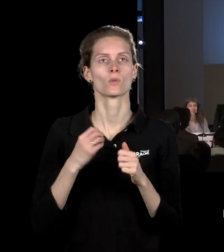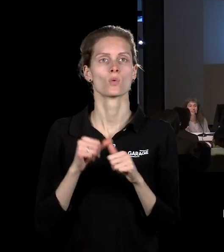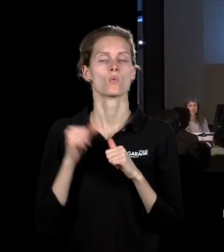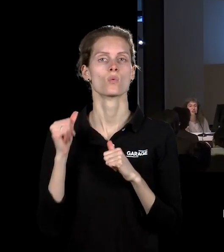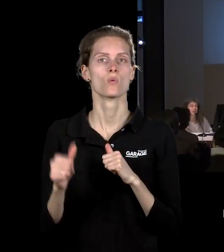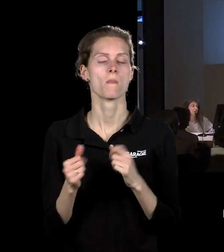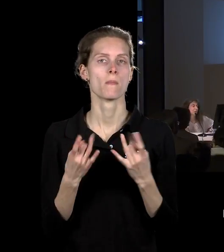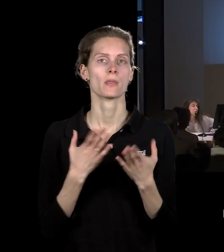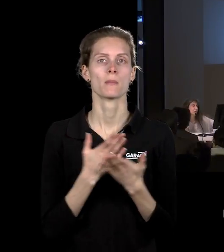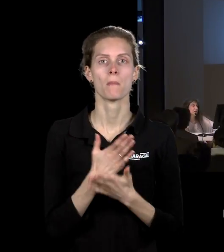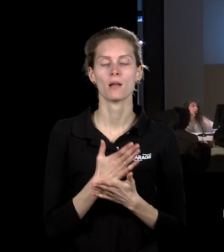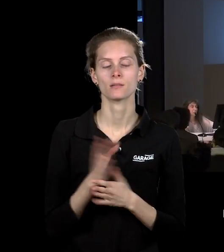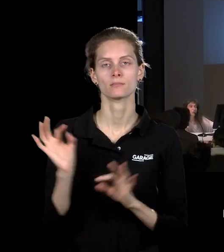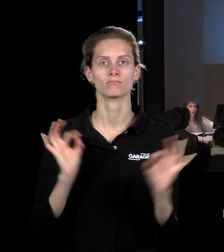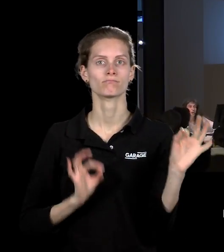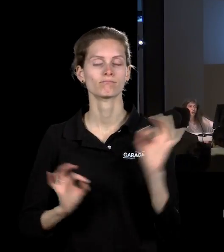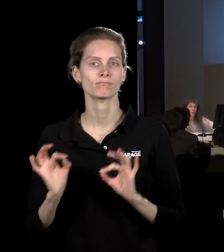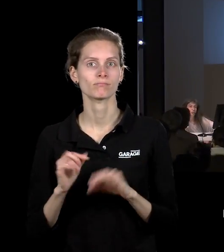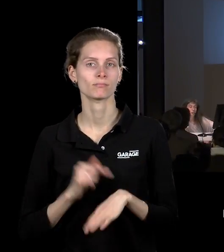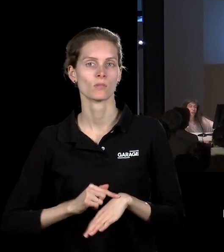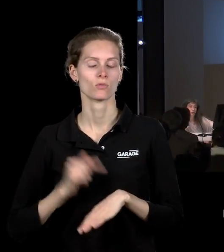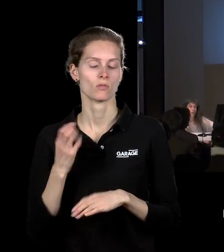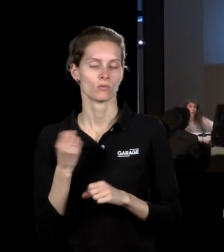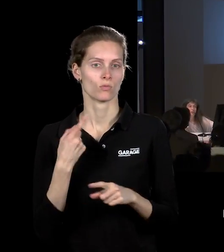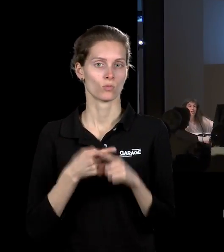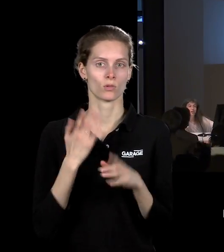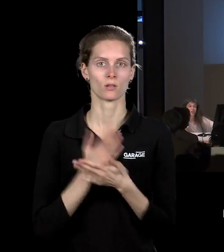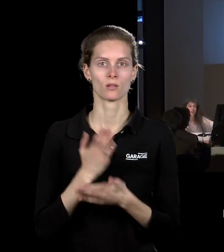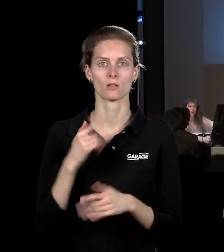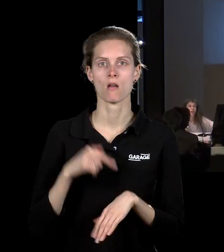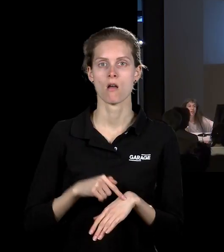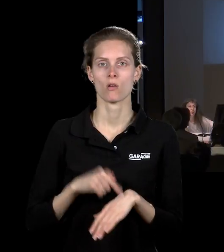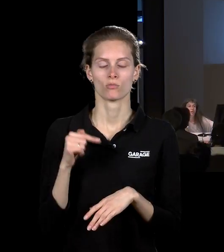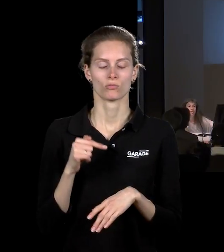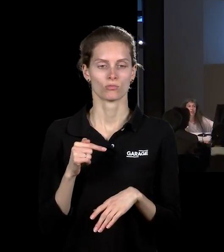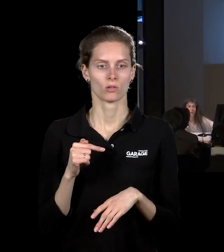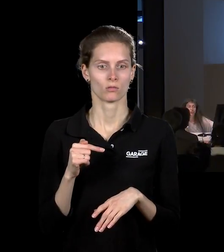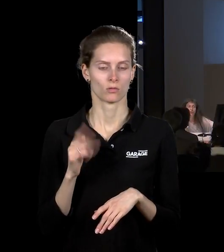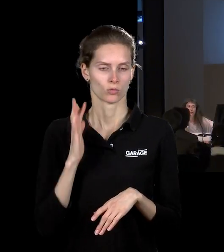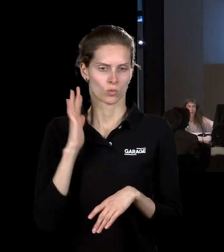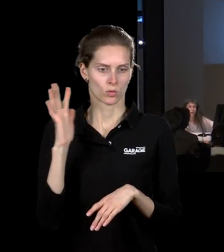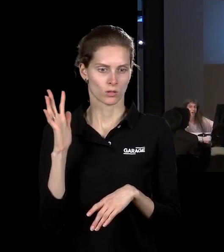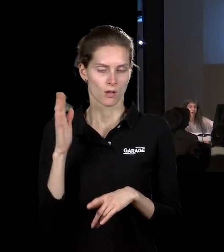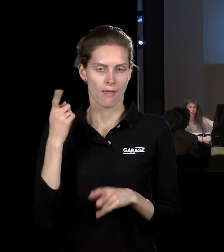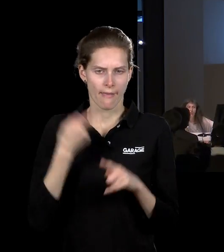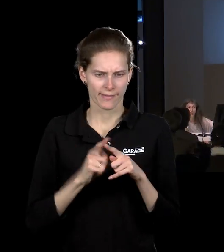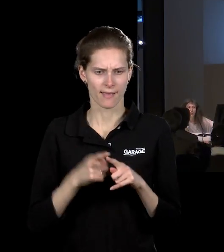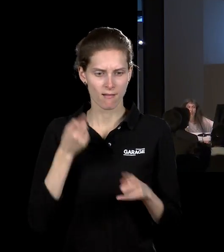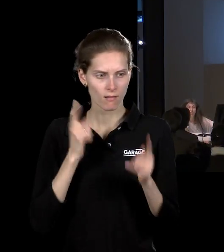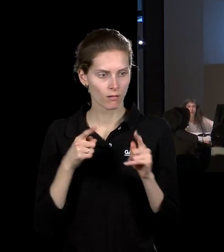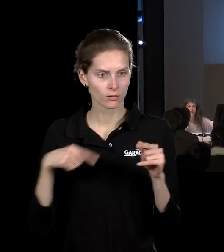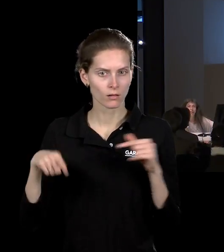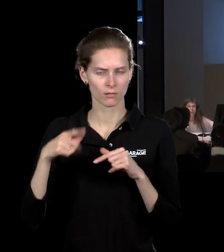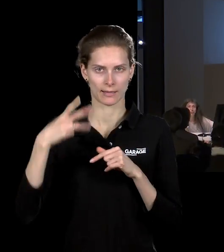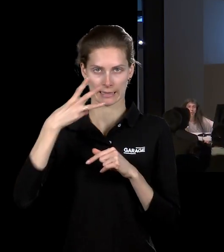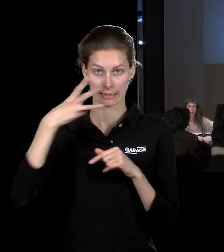минималистских эстетических достоинств, там есть ощущение такой вот сюрреалистичности, да, что реальность сместилась, что на третьем этаже оказывается